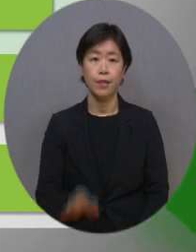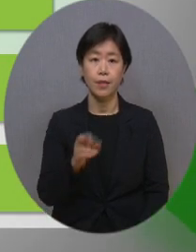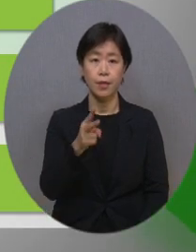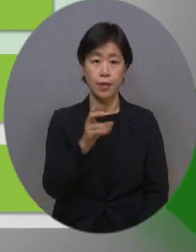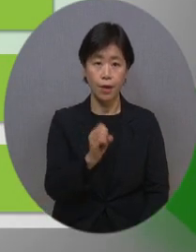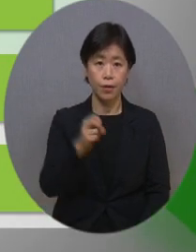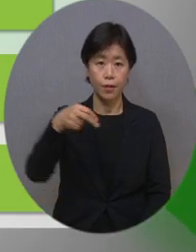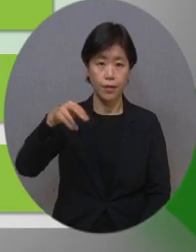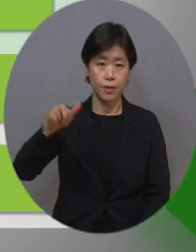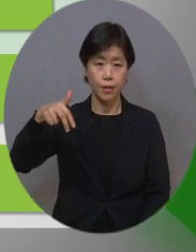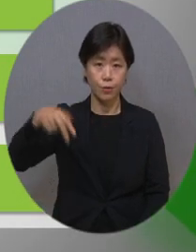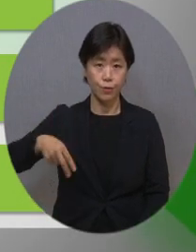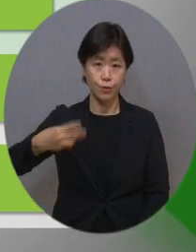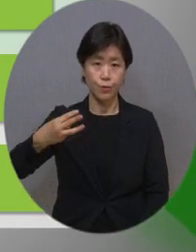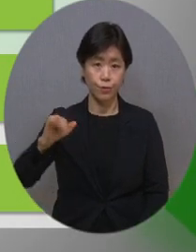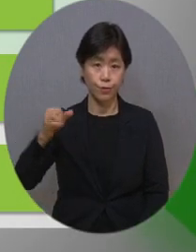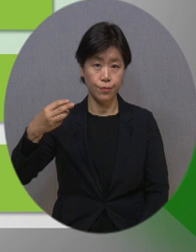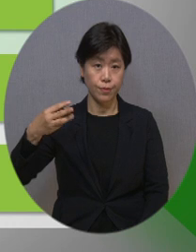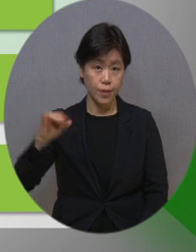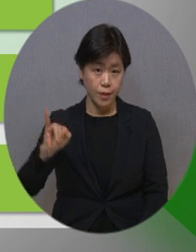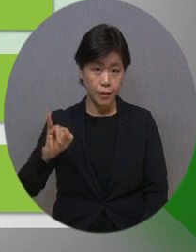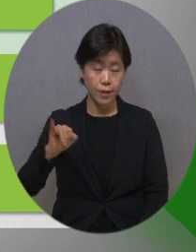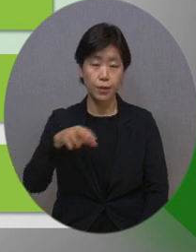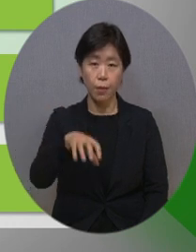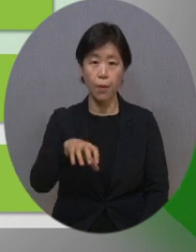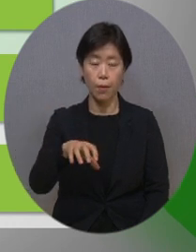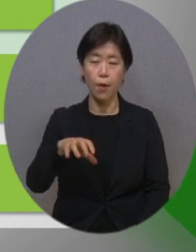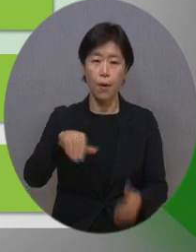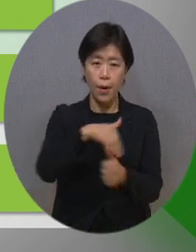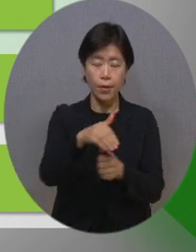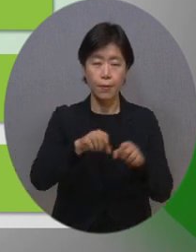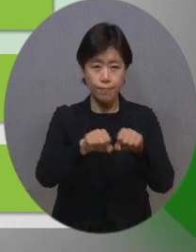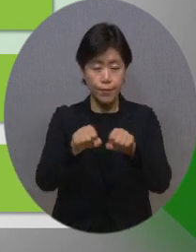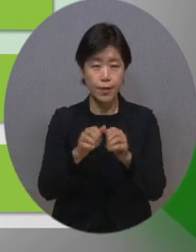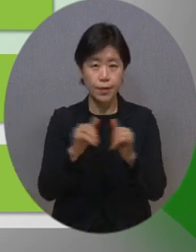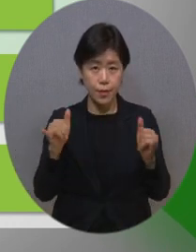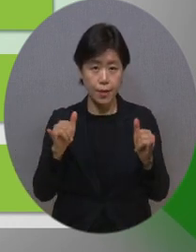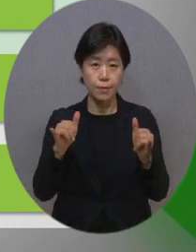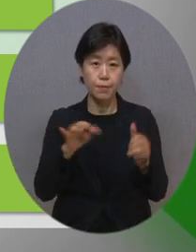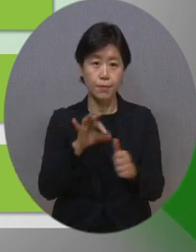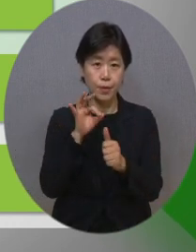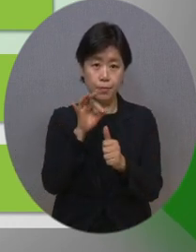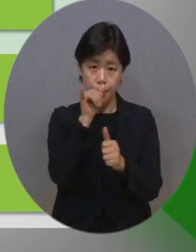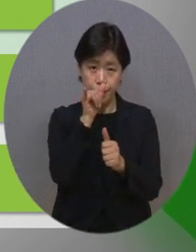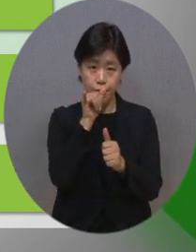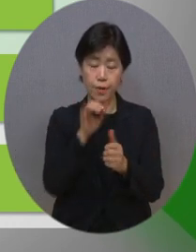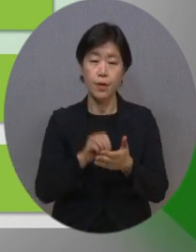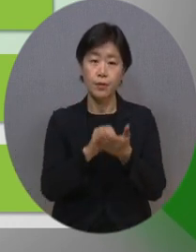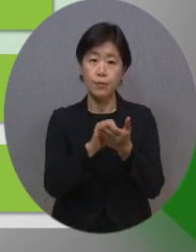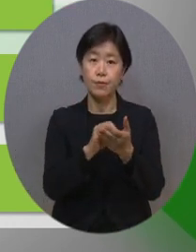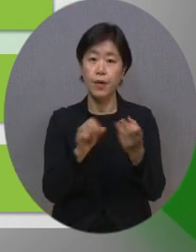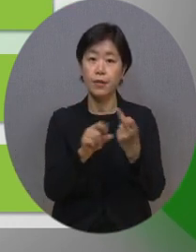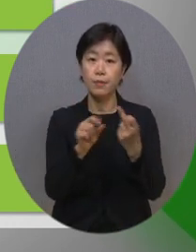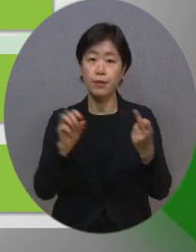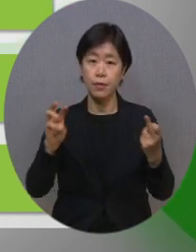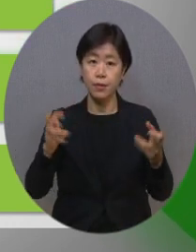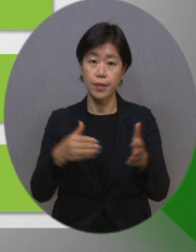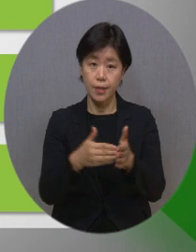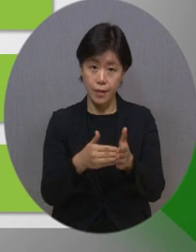주식회사 영시큐리티에서 환경미화원을 모집합니다. 접수 마감일은 12월